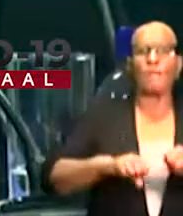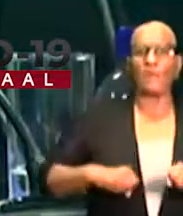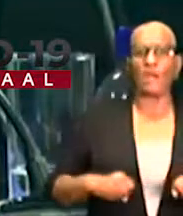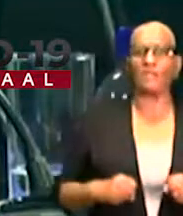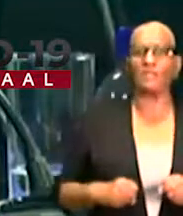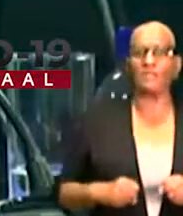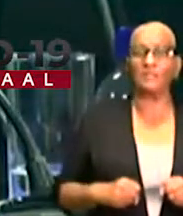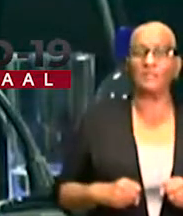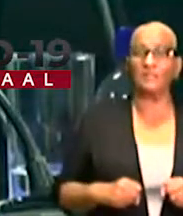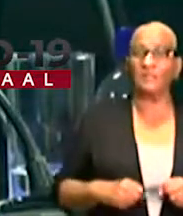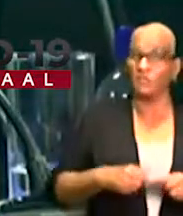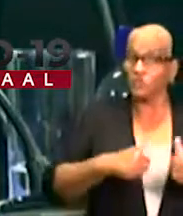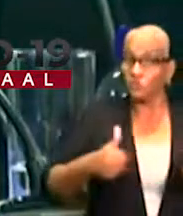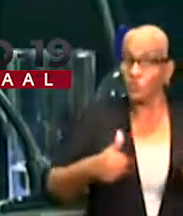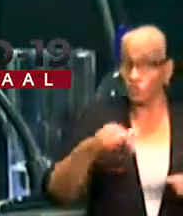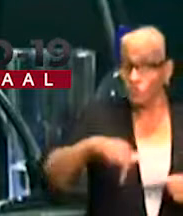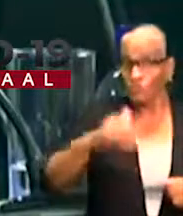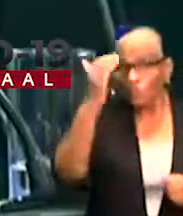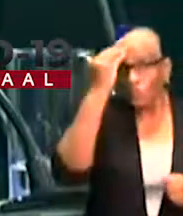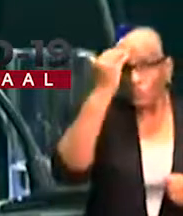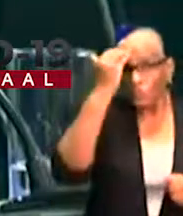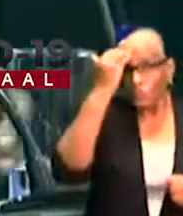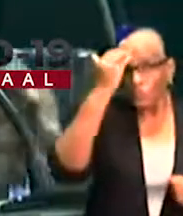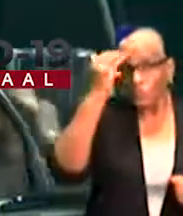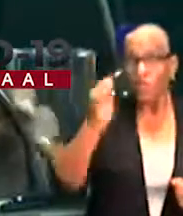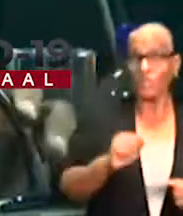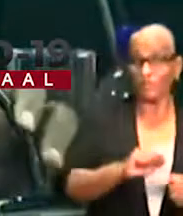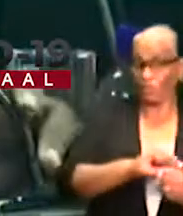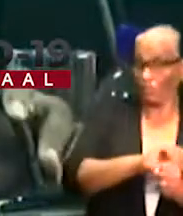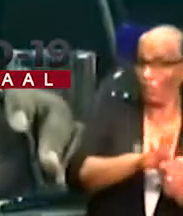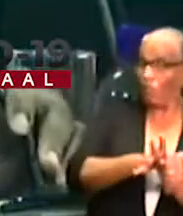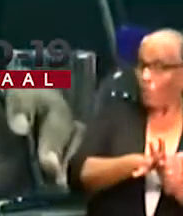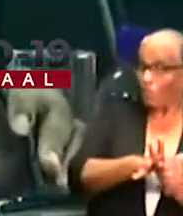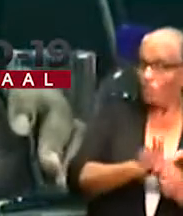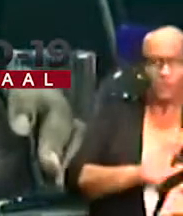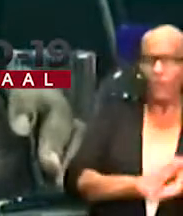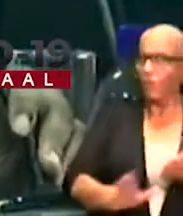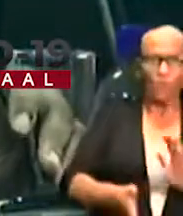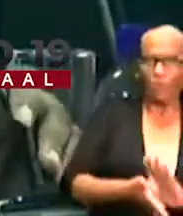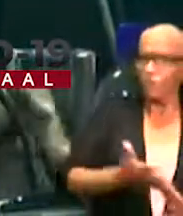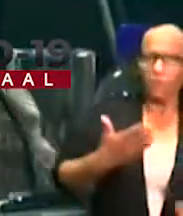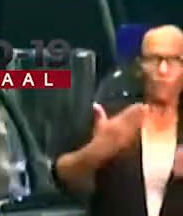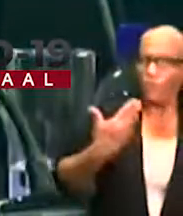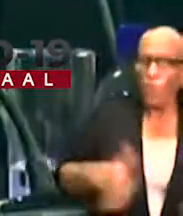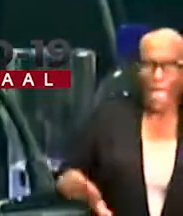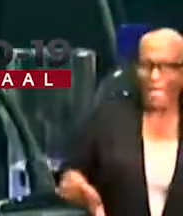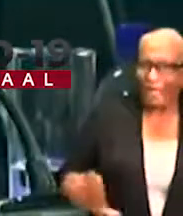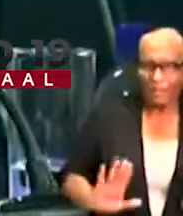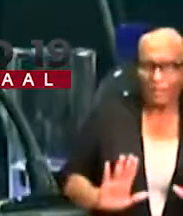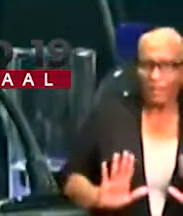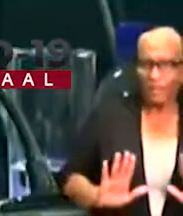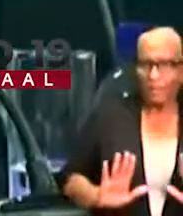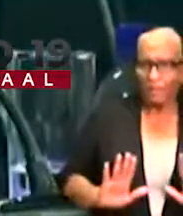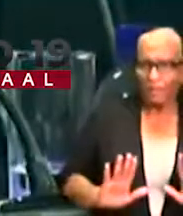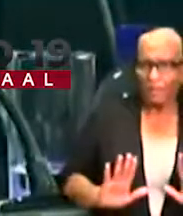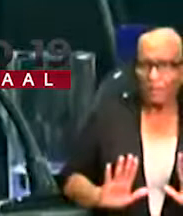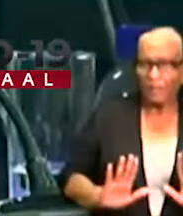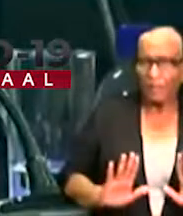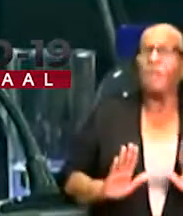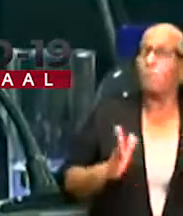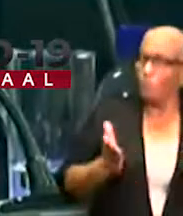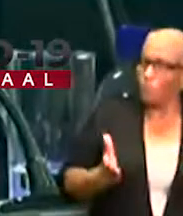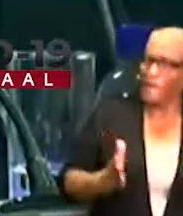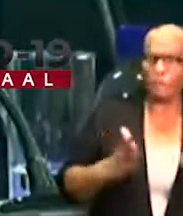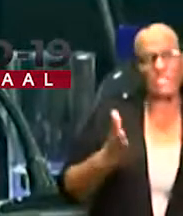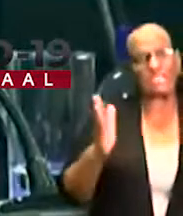het is juist goed om te weten dat je COVID op zich nooit wegkrijgt per se. Het zal waarschijnlijk seizoengebonden